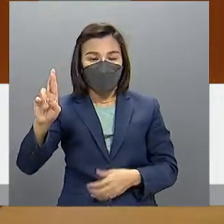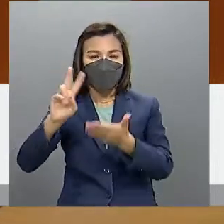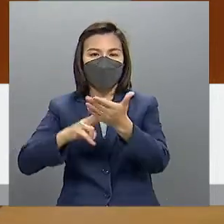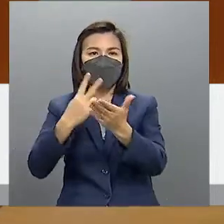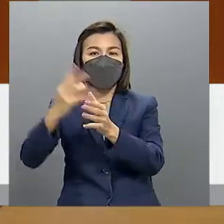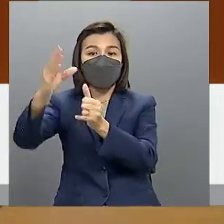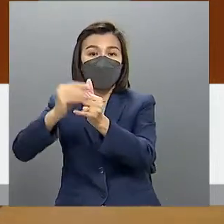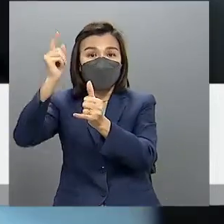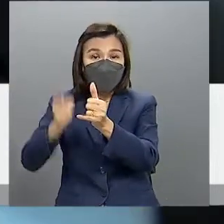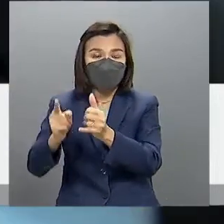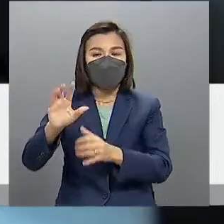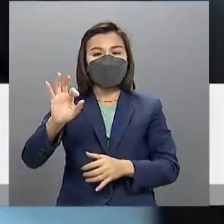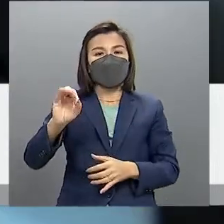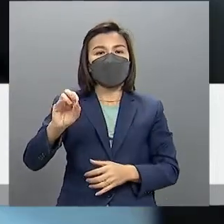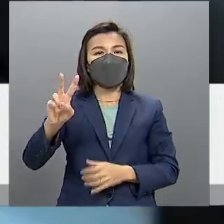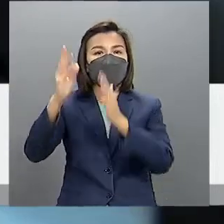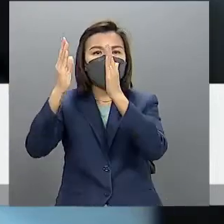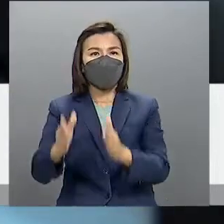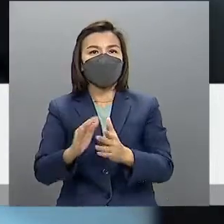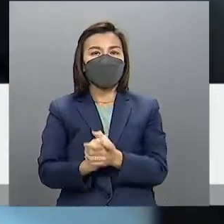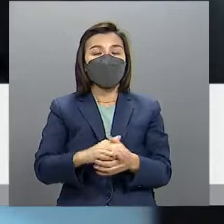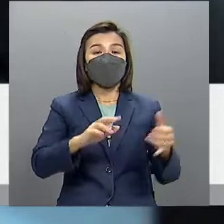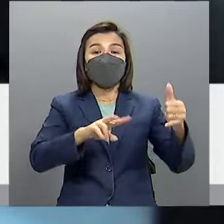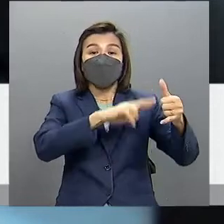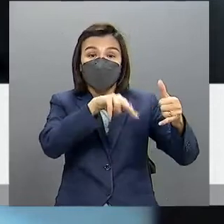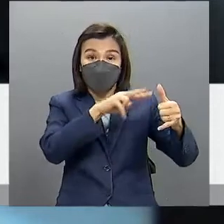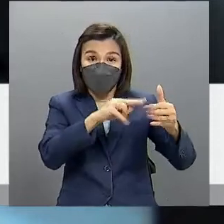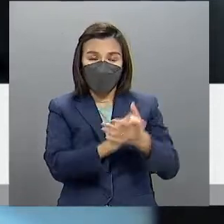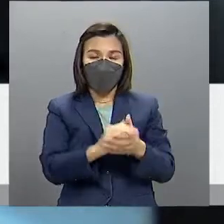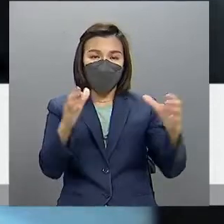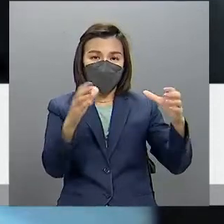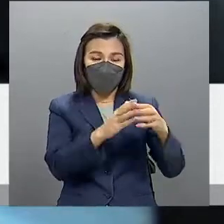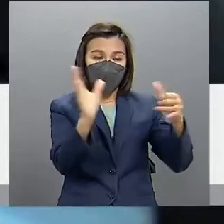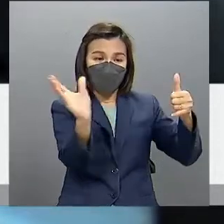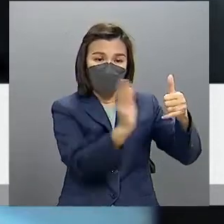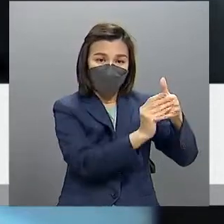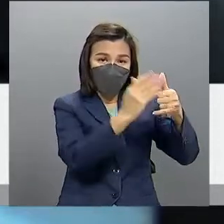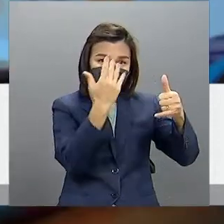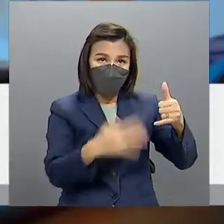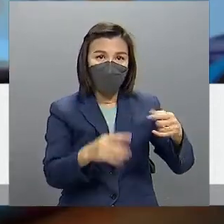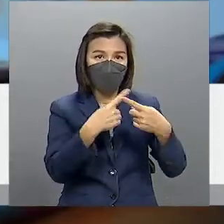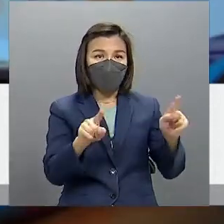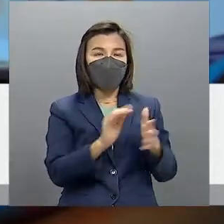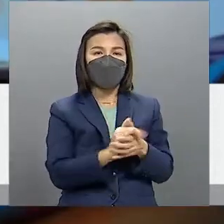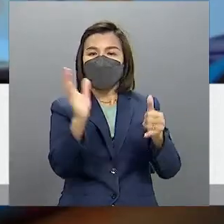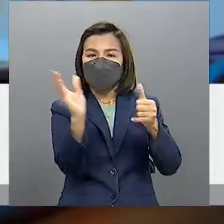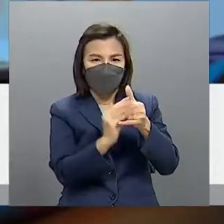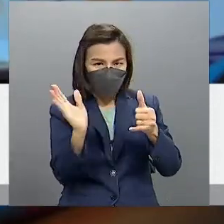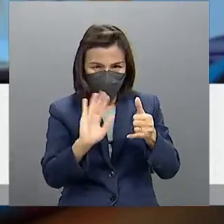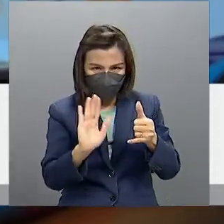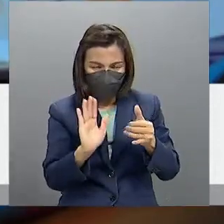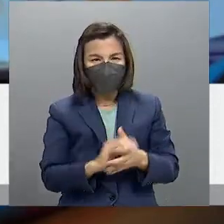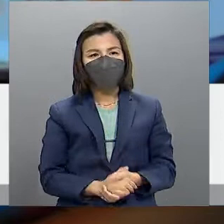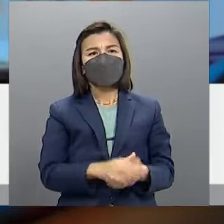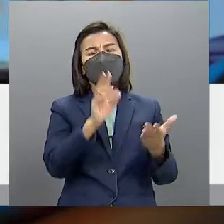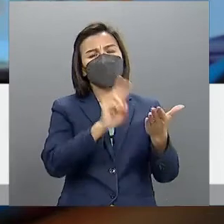านี้เคยใช้เครื่องตรวจในกลุ่มผู้ติดเชื้อแต่เครื่องตรวจยืนยันผลว่าไม่ติดเชื้อนี่จึงเป็นปัญหาใน